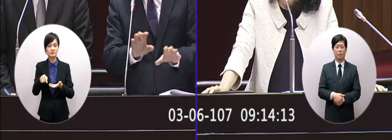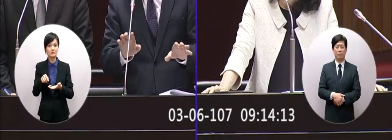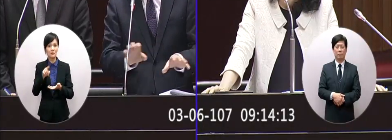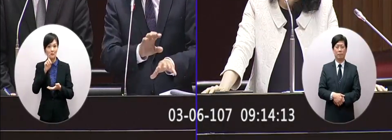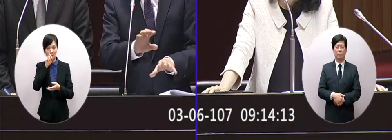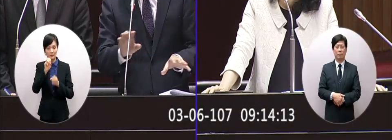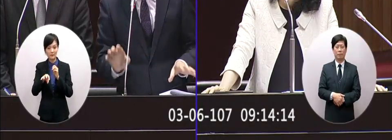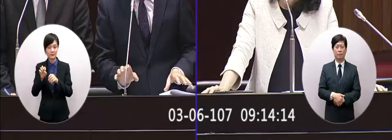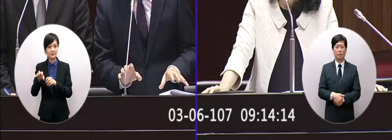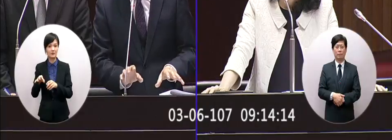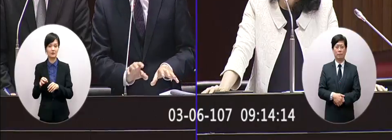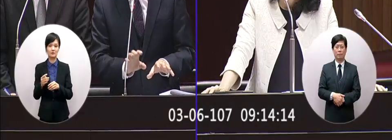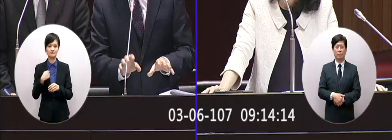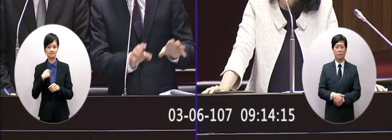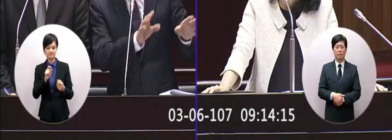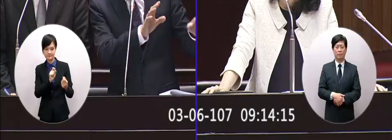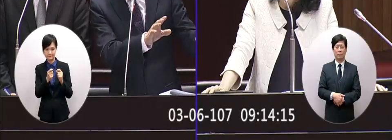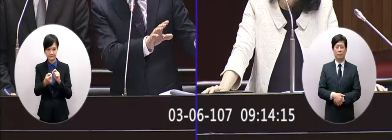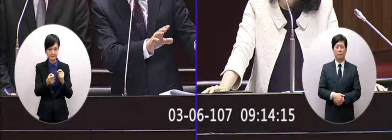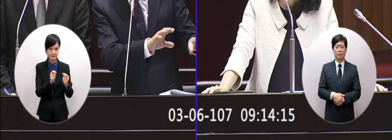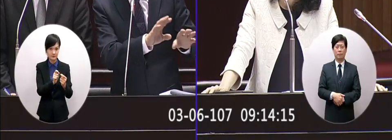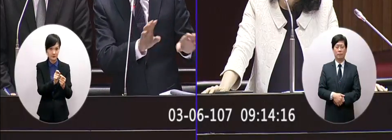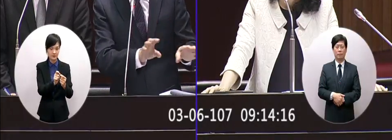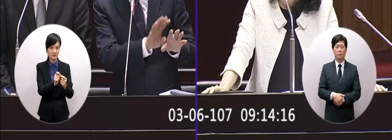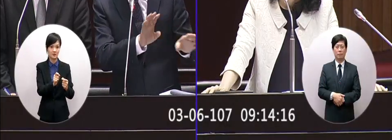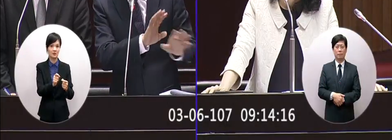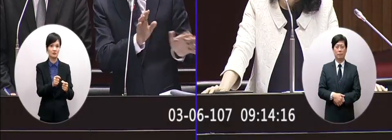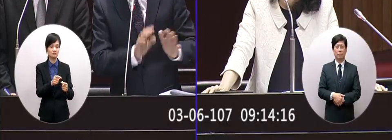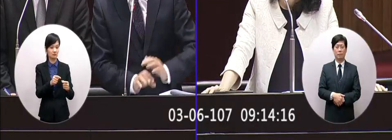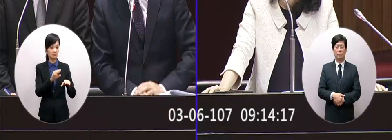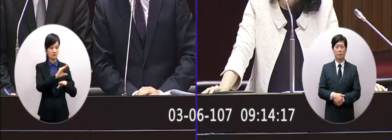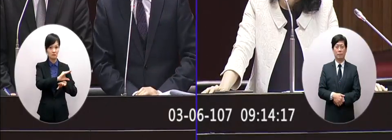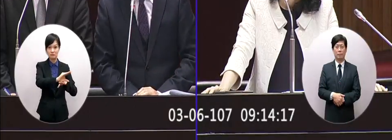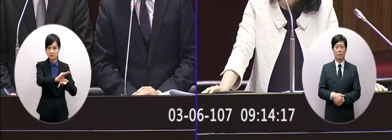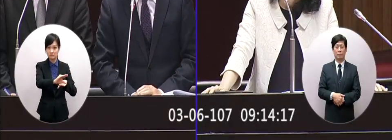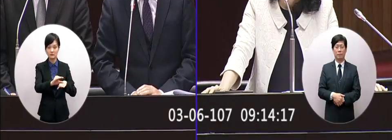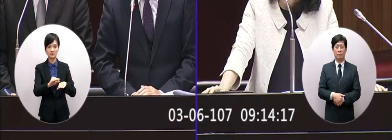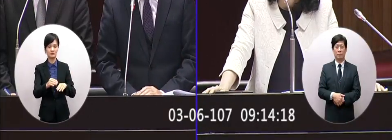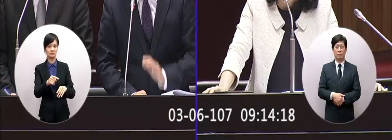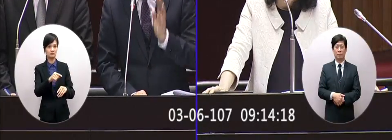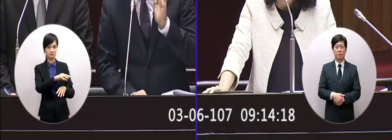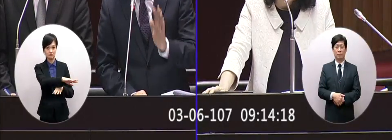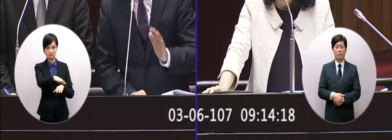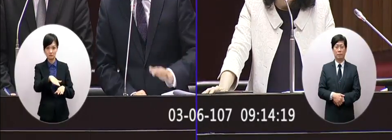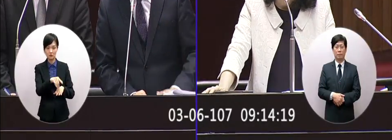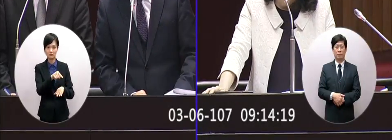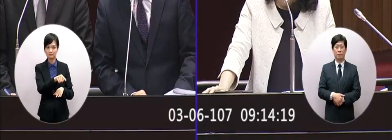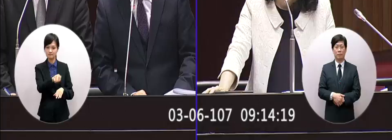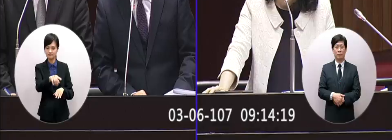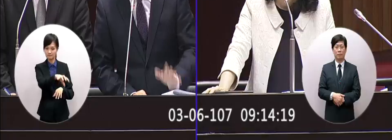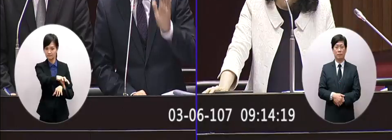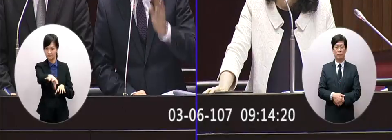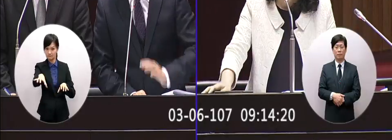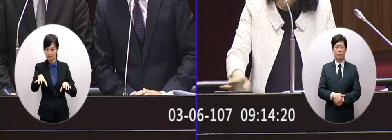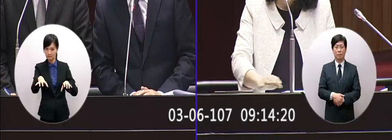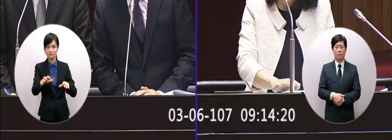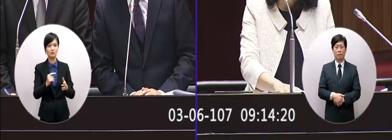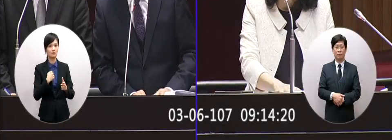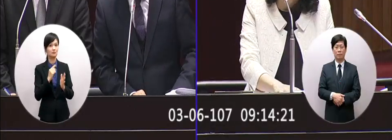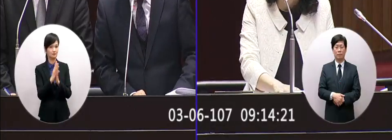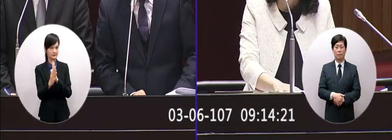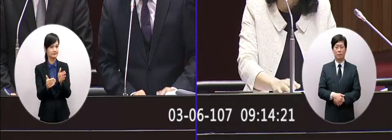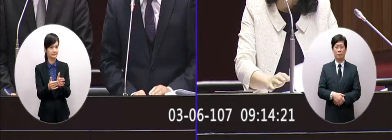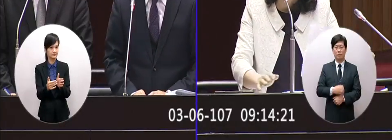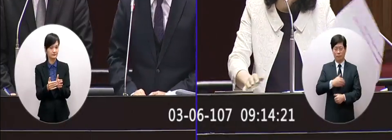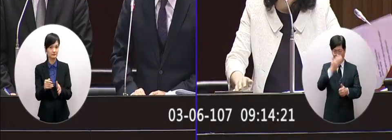边的几个掩埋场包括那些停车场，那个相关都有安排好了。但是你所讲这部分，只要有问题，我们都会协助。